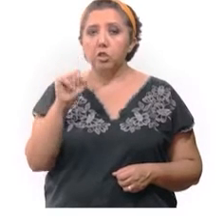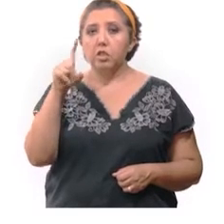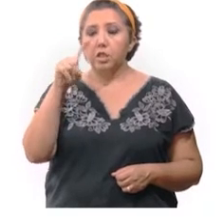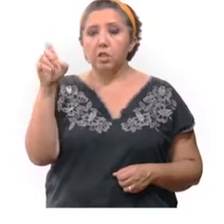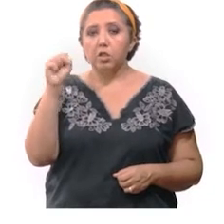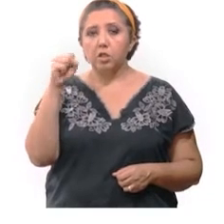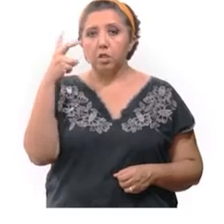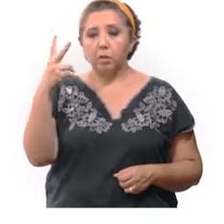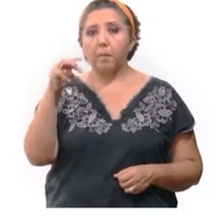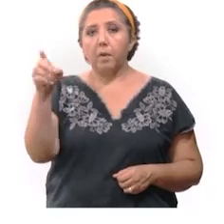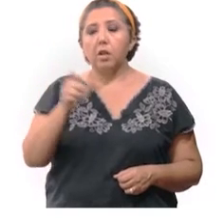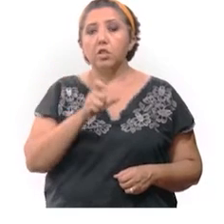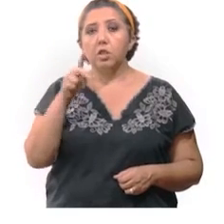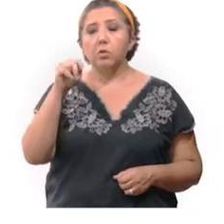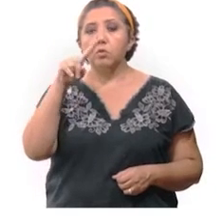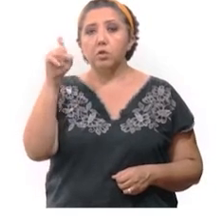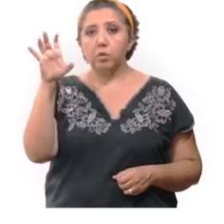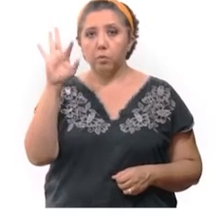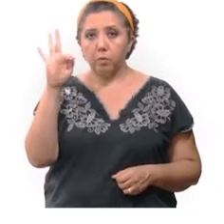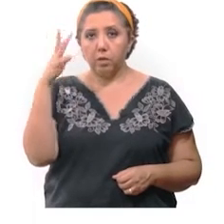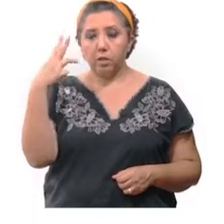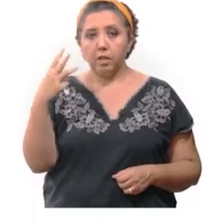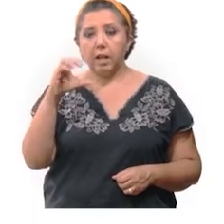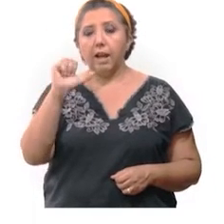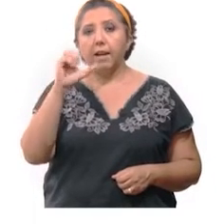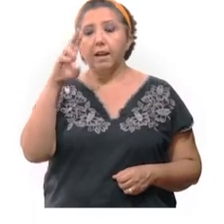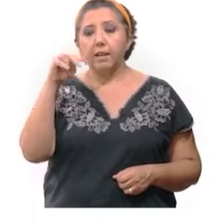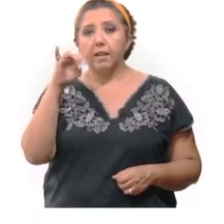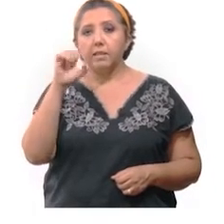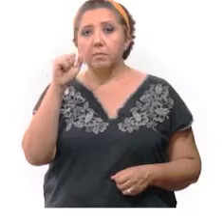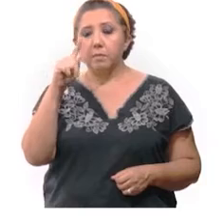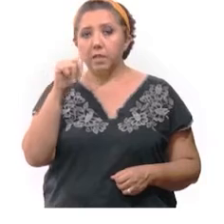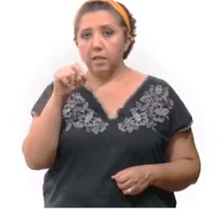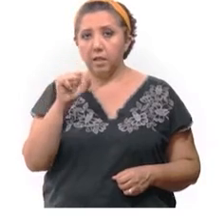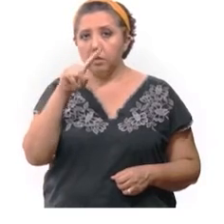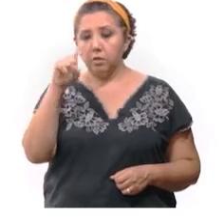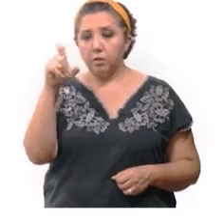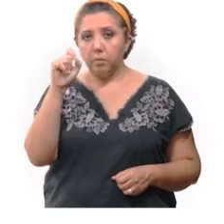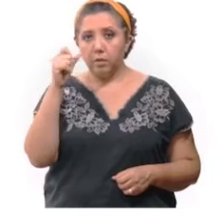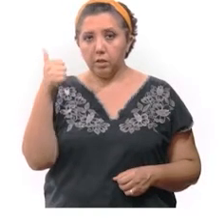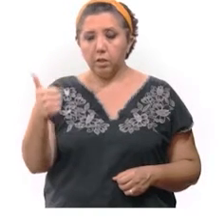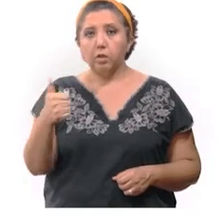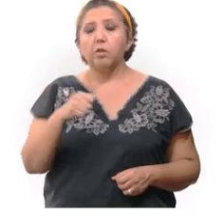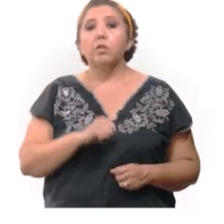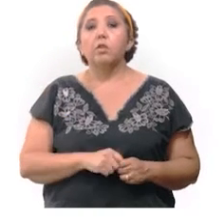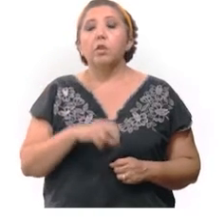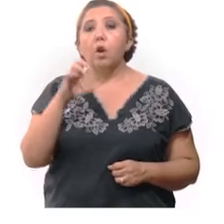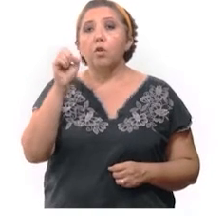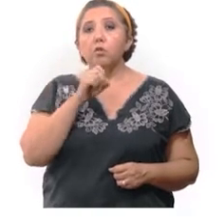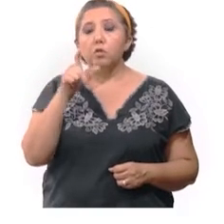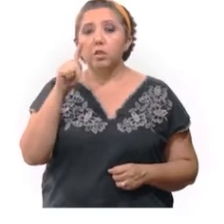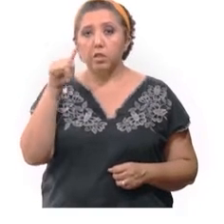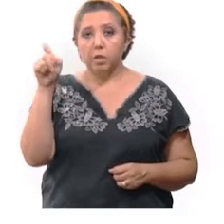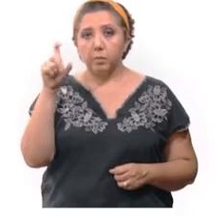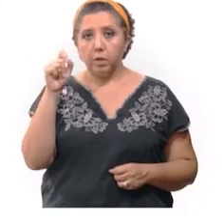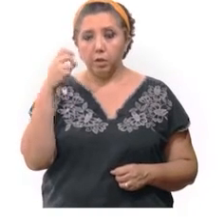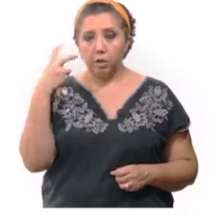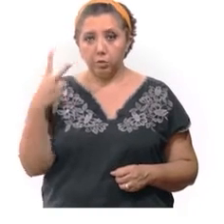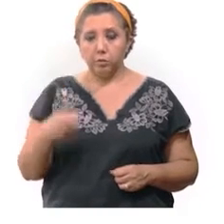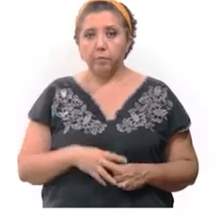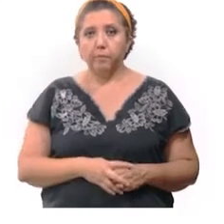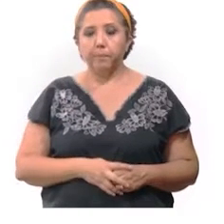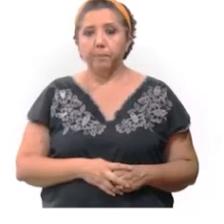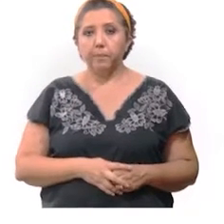zapata sur, esperanza, jardines vista alegre, fidel velásquez, fraccionamiento del parque, mercedes barrarayetel bohorkes 6, santa